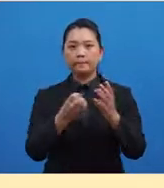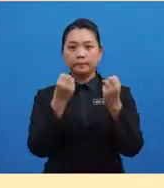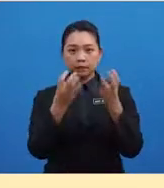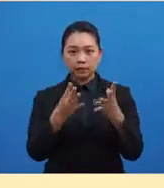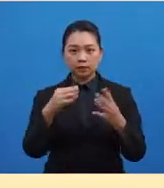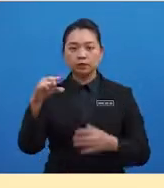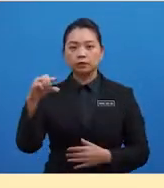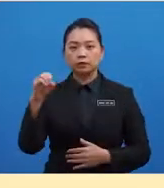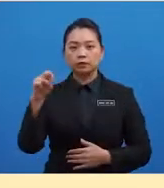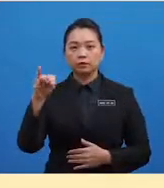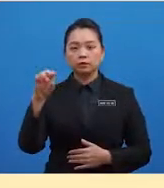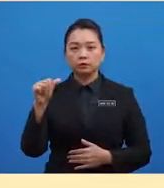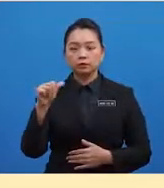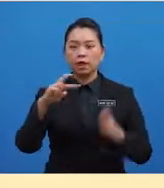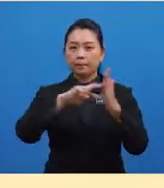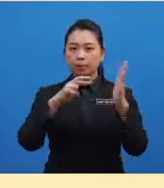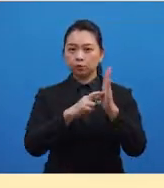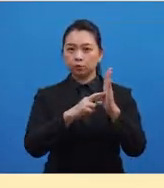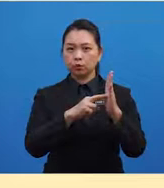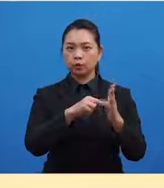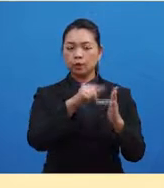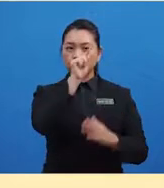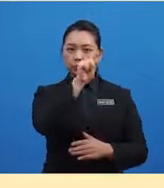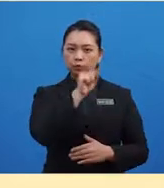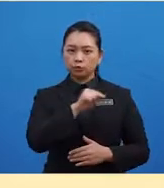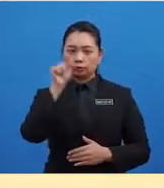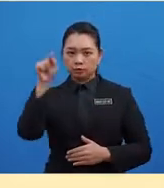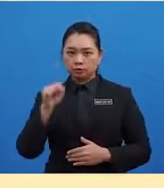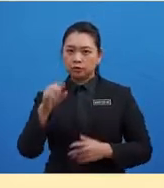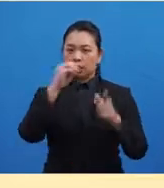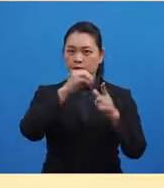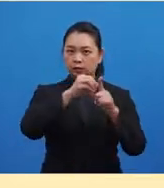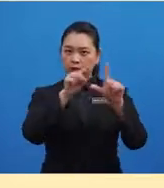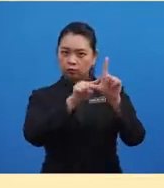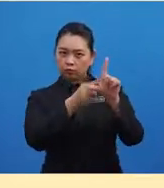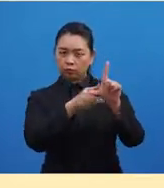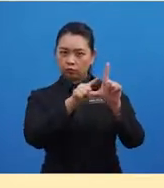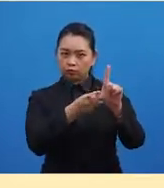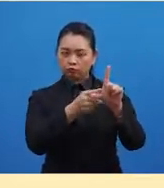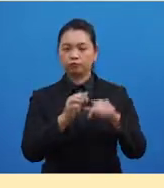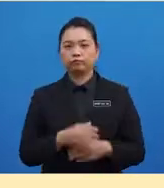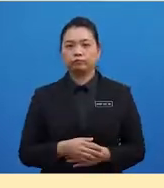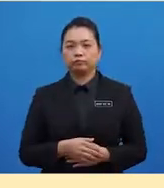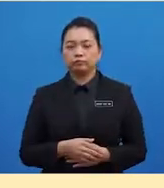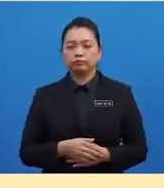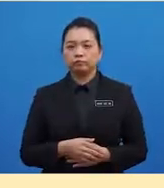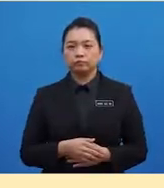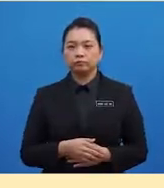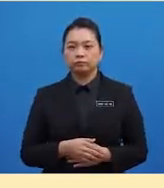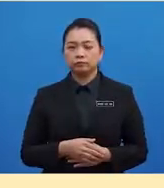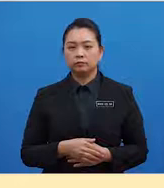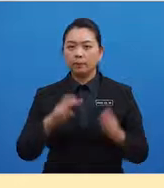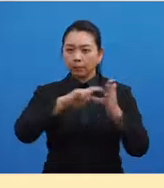bermaksud bucu ataupun juru atau sudut. Ini merujuk kepada sesuatu bentuk yang mempunyai banyak bucu